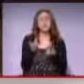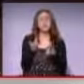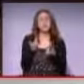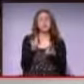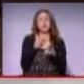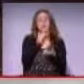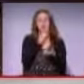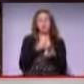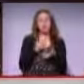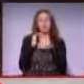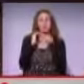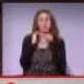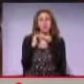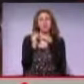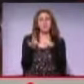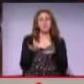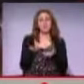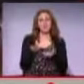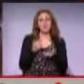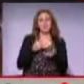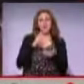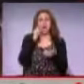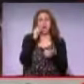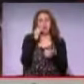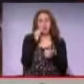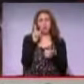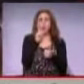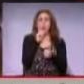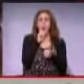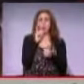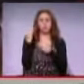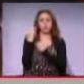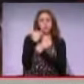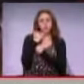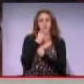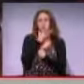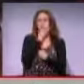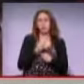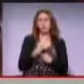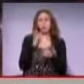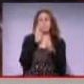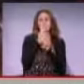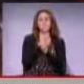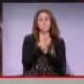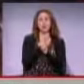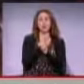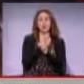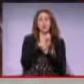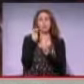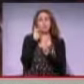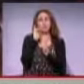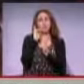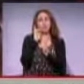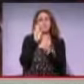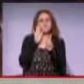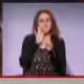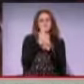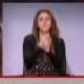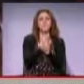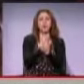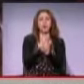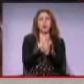بالولاء يعني اول حد طبعا والدي ووالدتي طبعا. يعني والدي ووالدتي دول اكبر دفعه في حياتي،